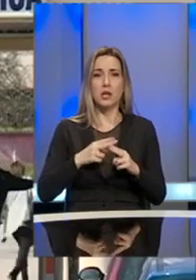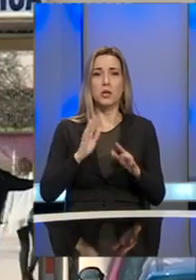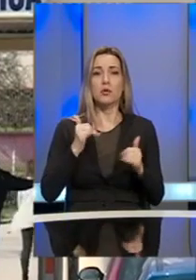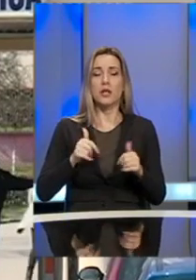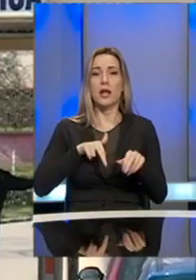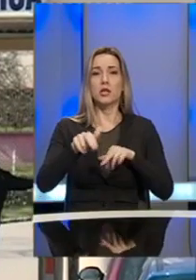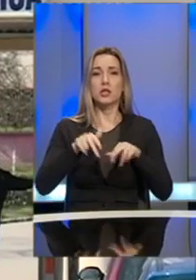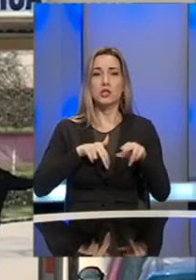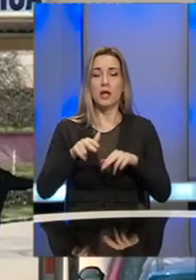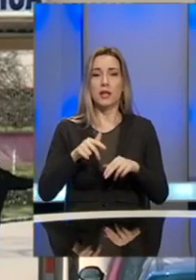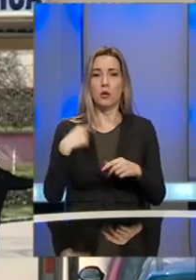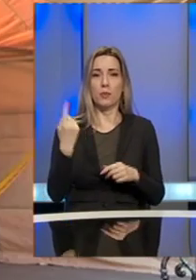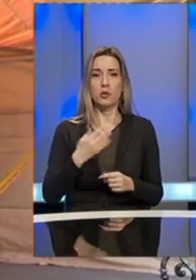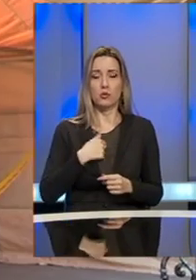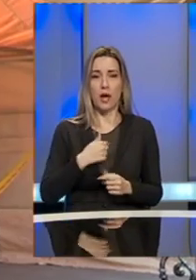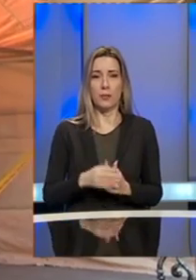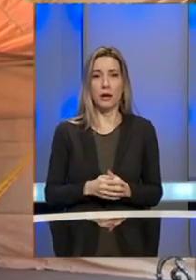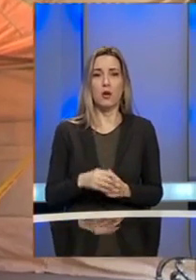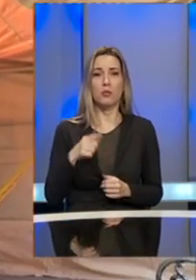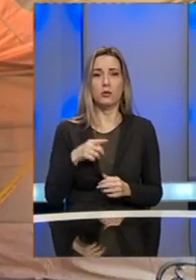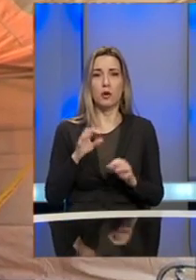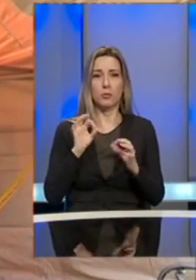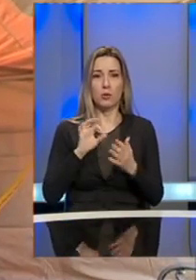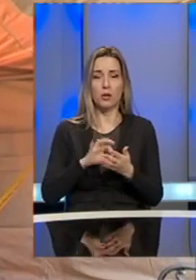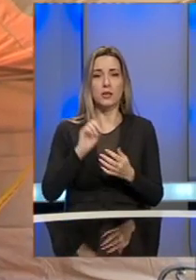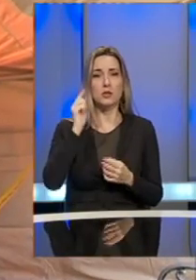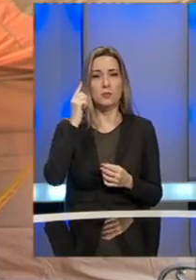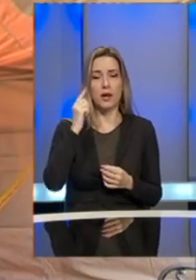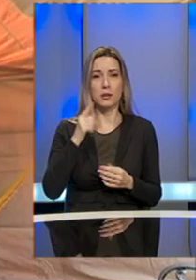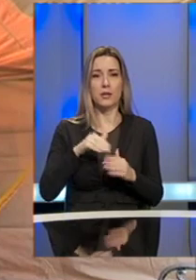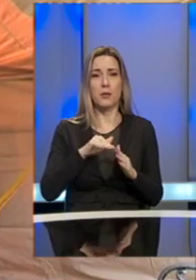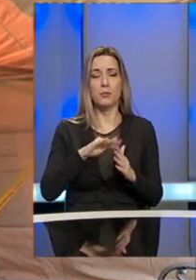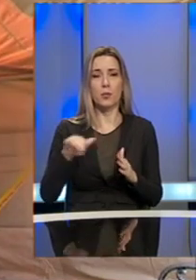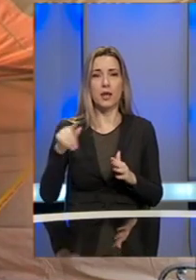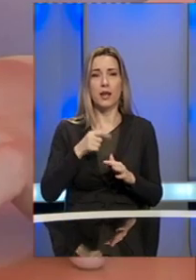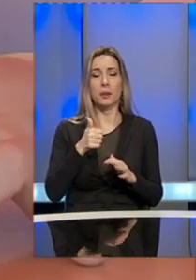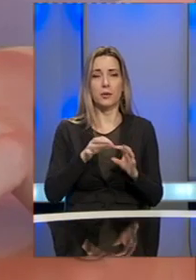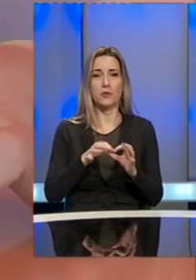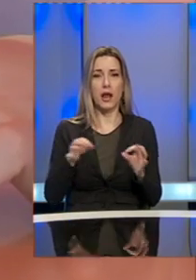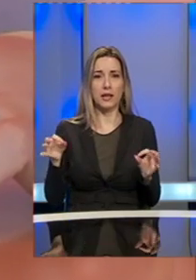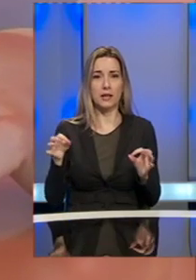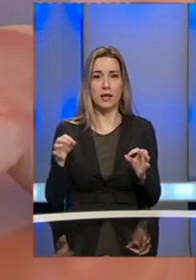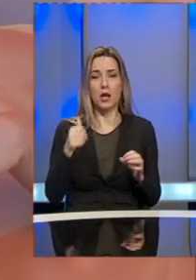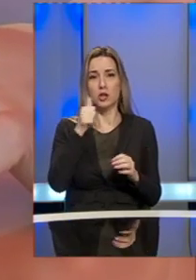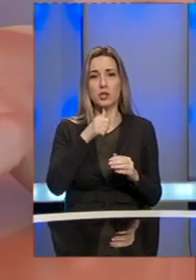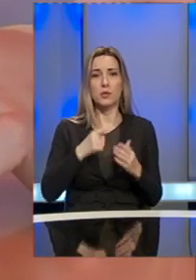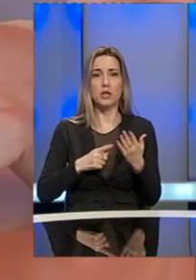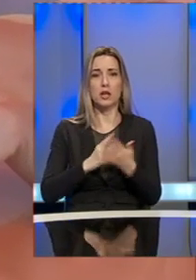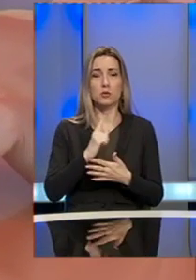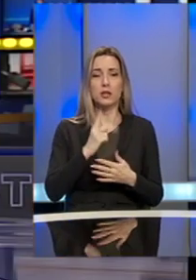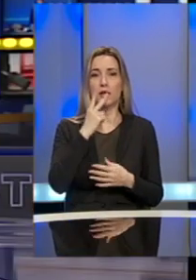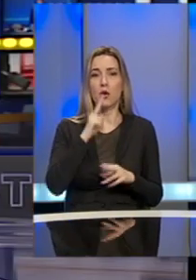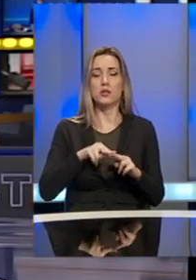među nama. Prema tome, u tom kontekstu smatram da je probijena ta prva linija, Čime će rezultirati, ostaje da